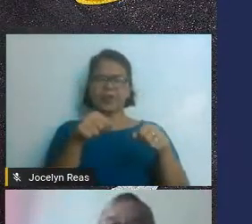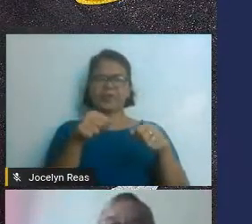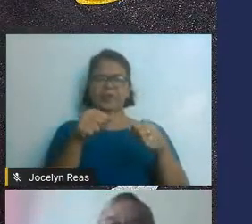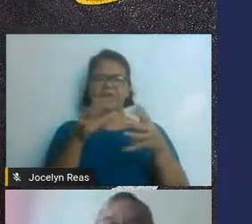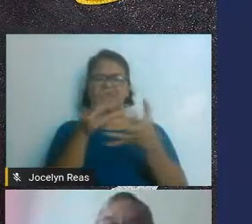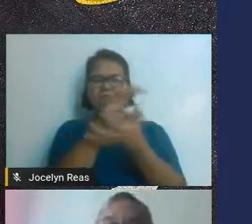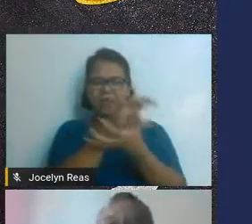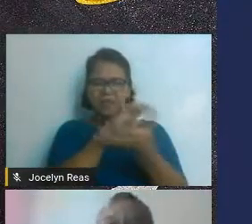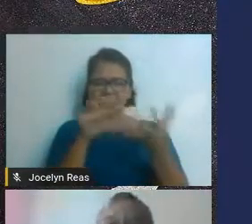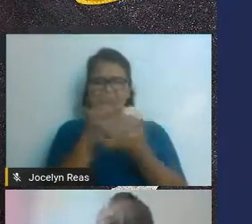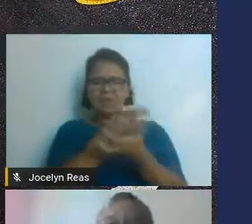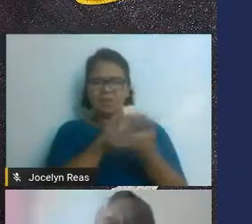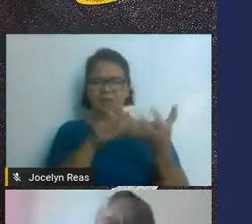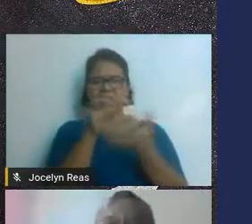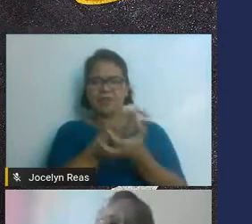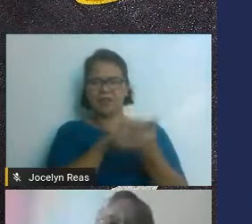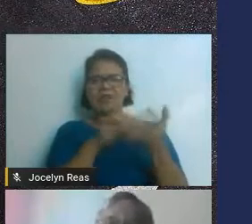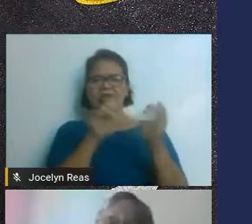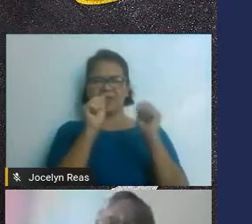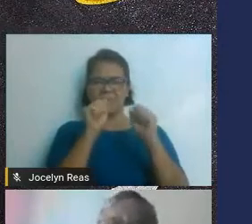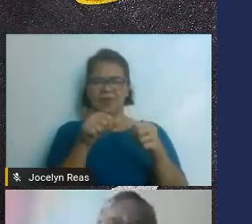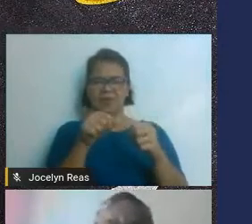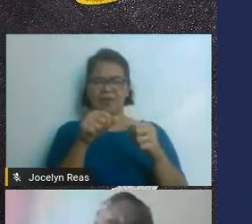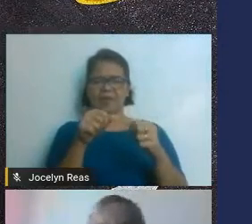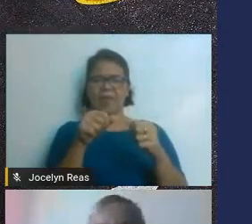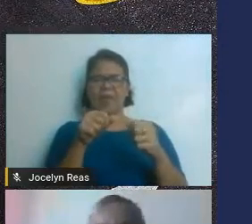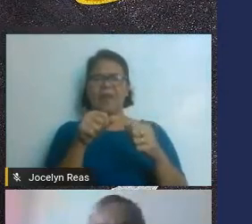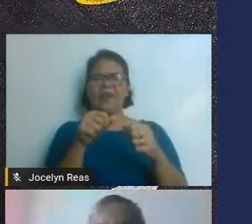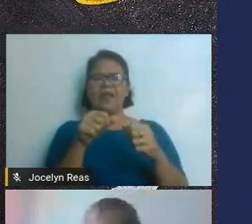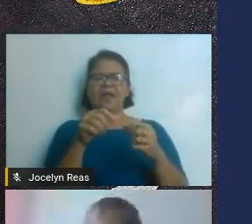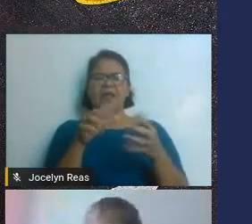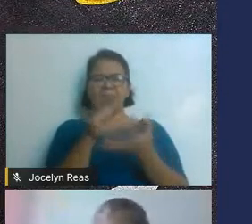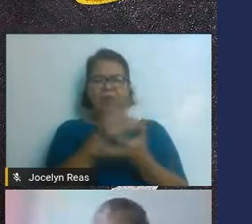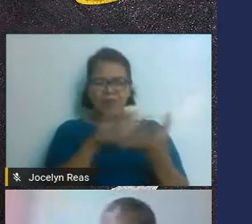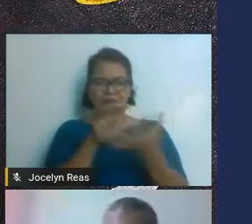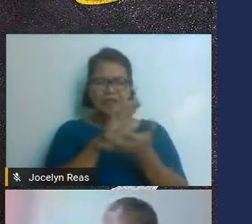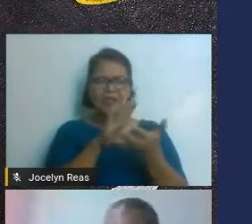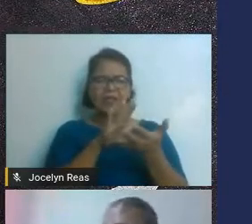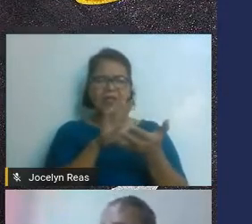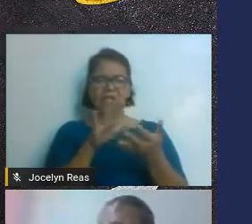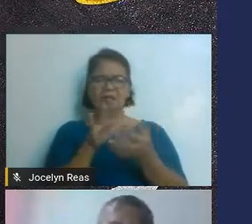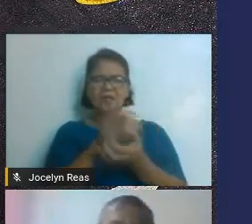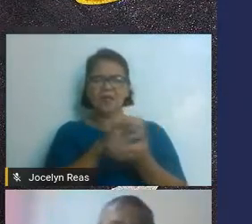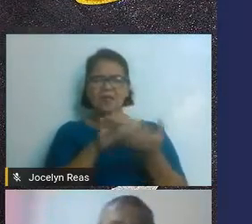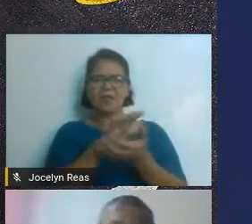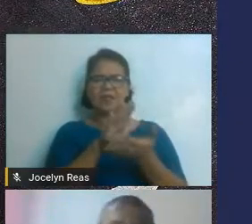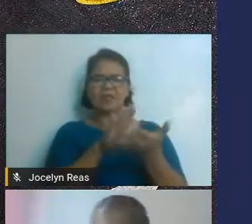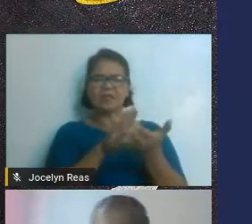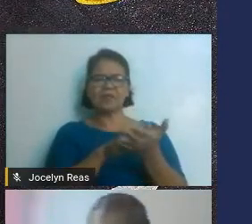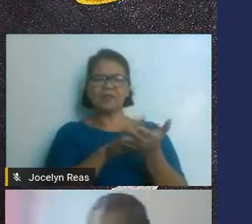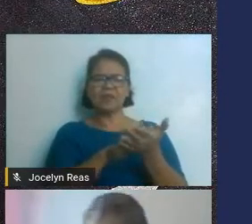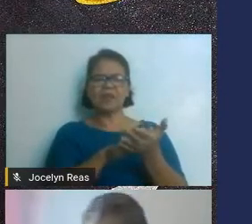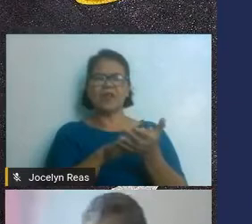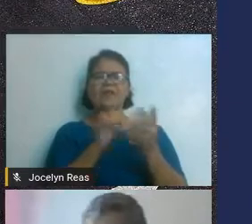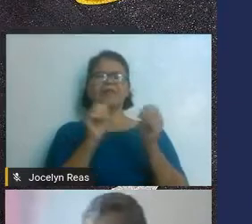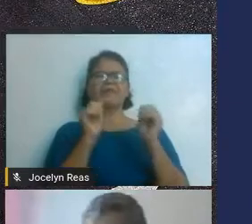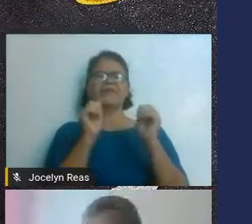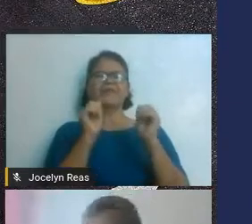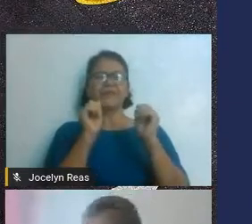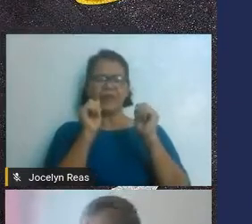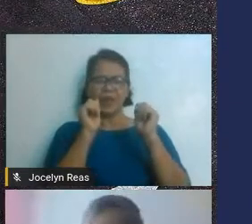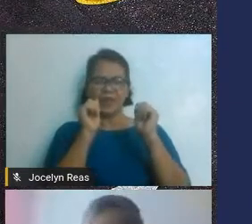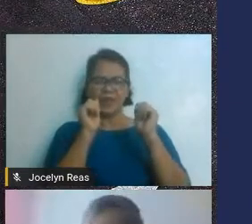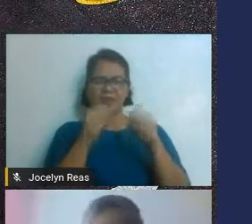can only be done in areas na pinapayagan ng IATF na magbukas ang mga paaralan. Pag